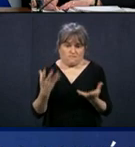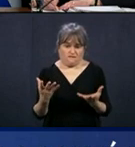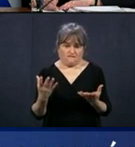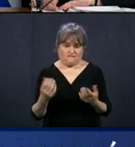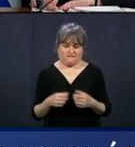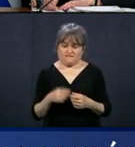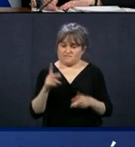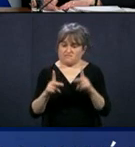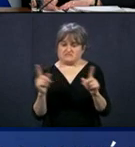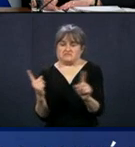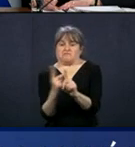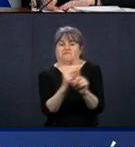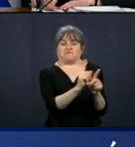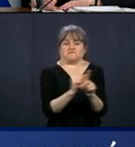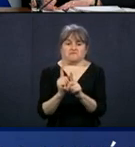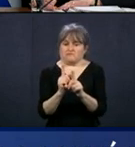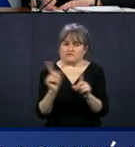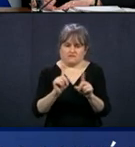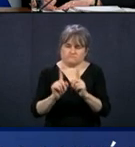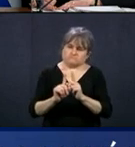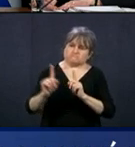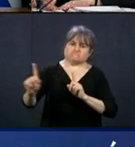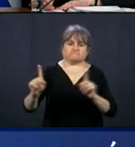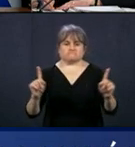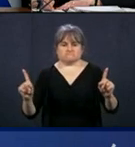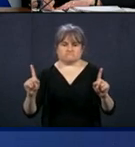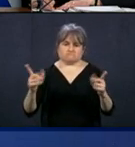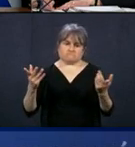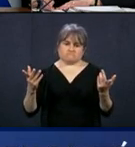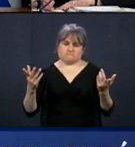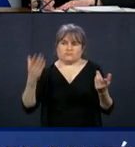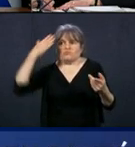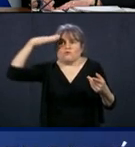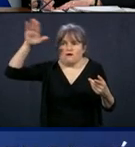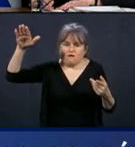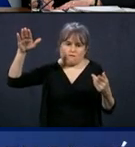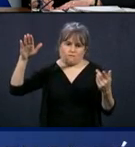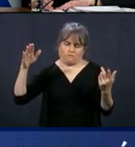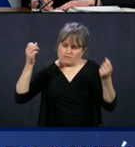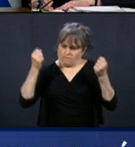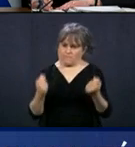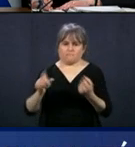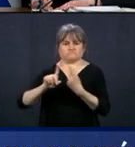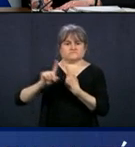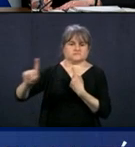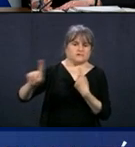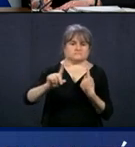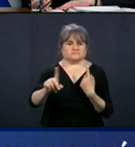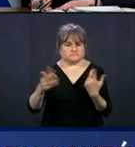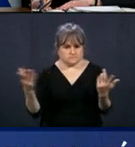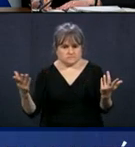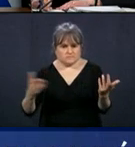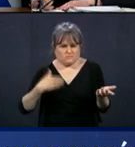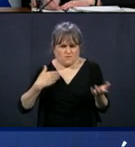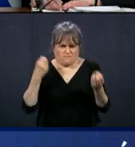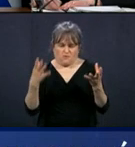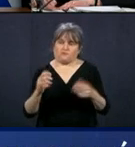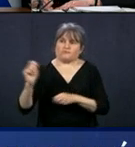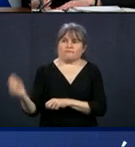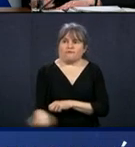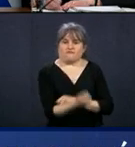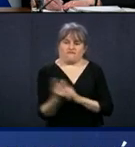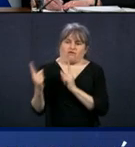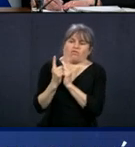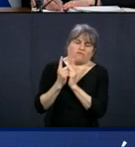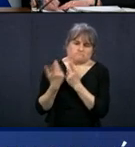secteurs qui sont à l'extérieur, où c'est quand même assez facile de maintenir une certaine distanciation. Le terrain de golf, c'est